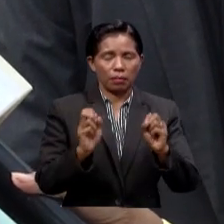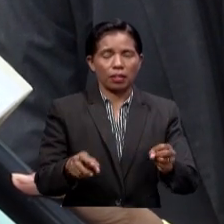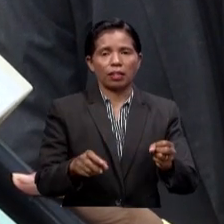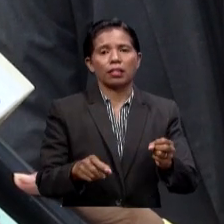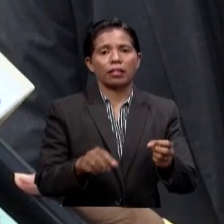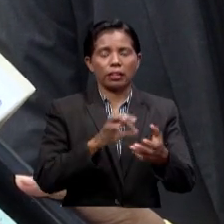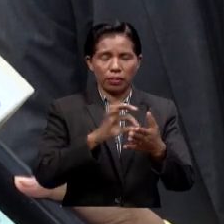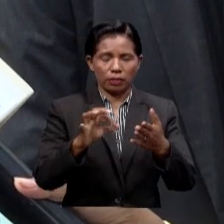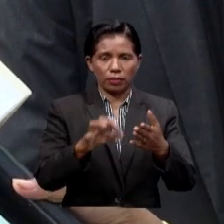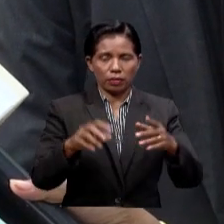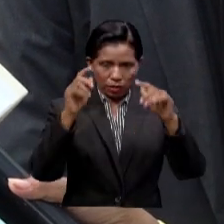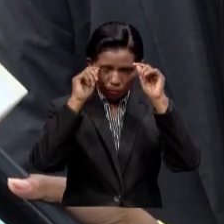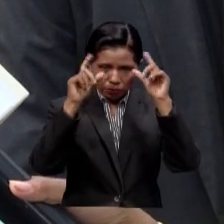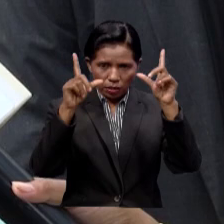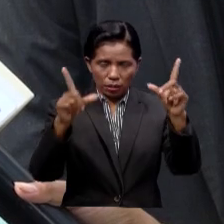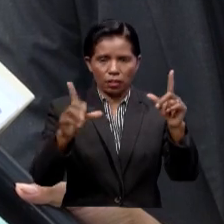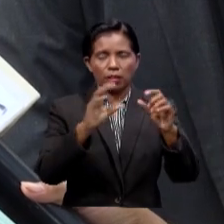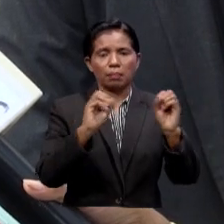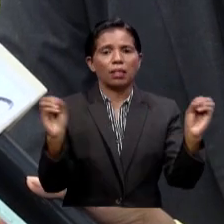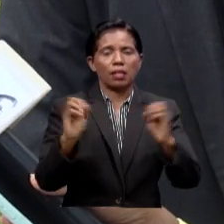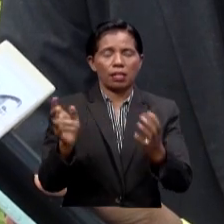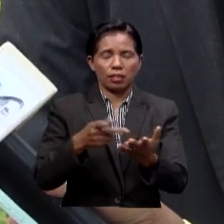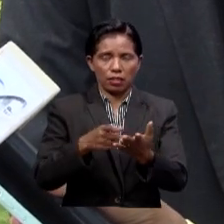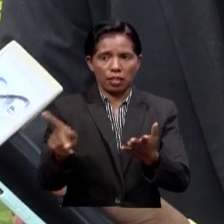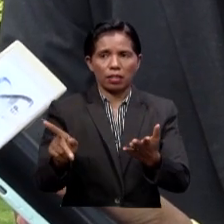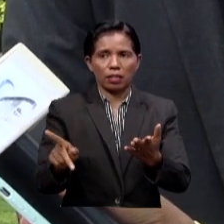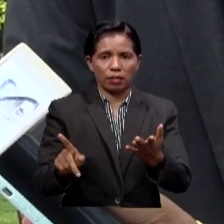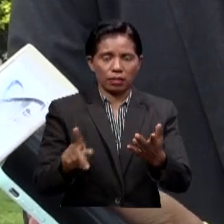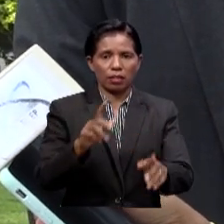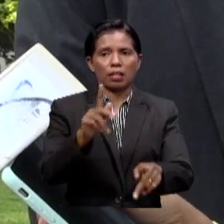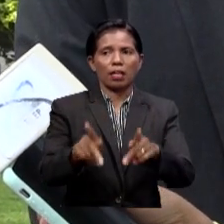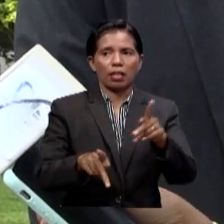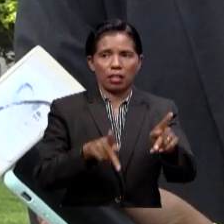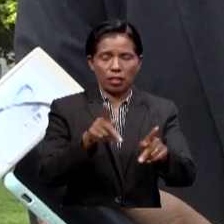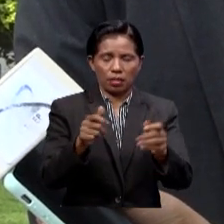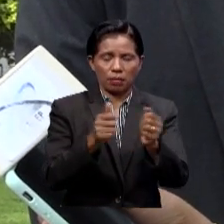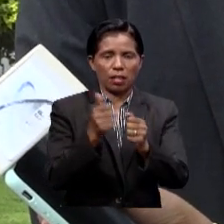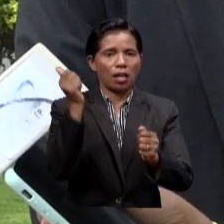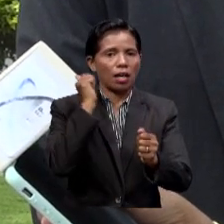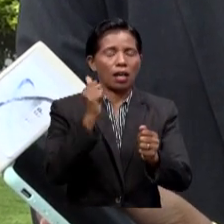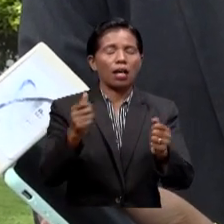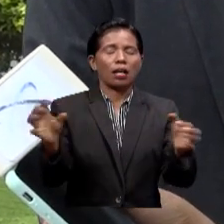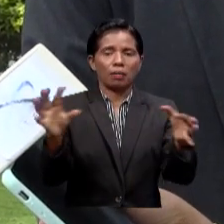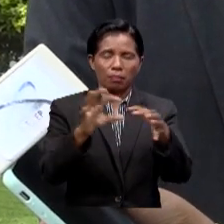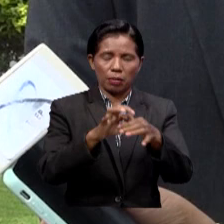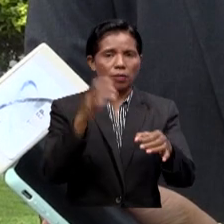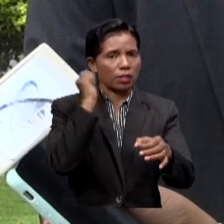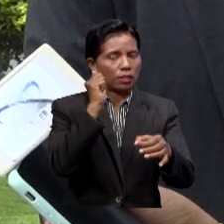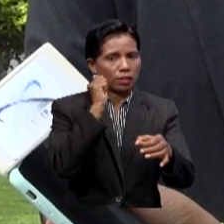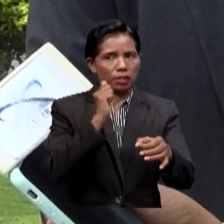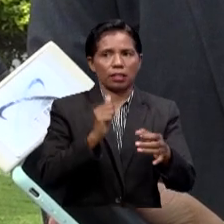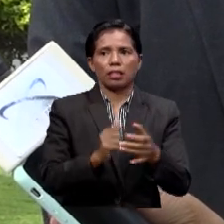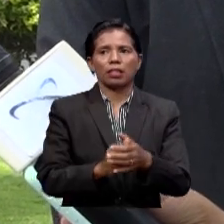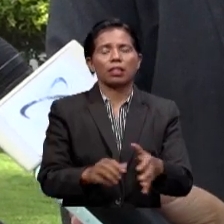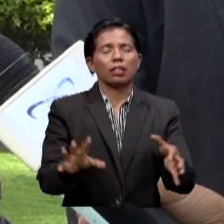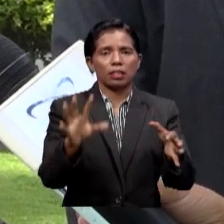Leste, kebijakan bebas visa kunjungan hanya diberikan untuk 9 negara anggota ASEAN lainnya. Jadi negara lain tidak ada, 9